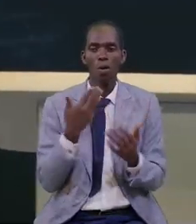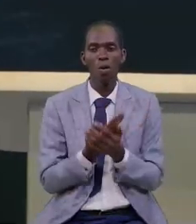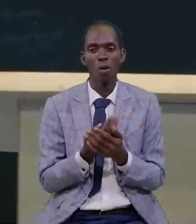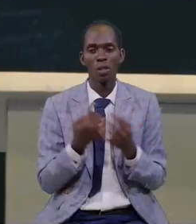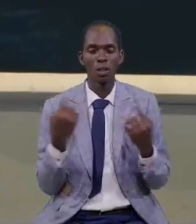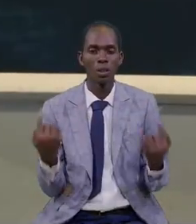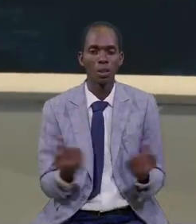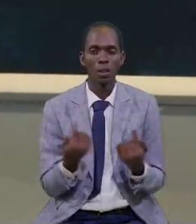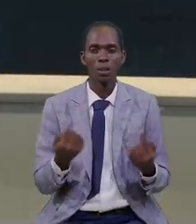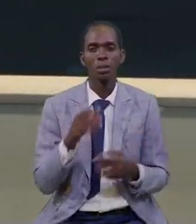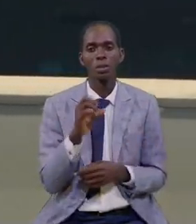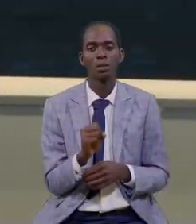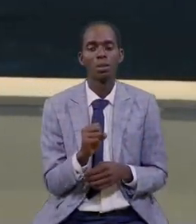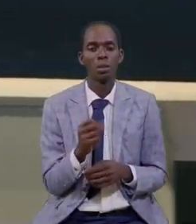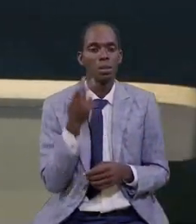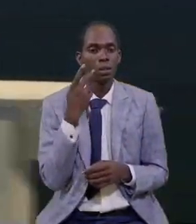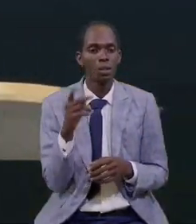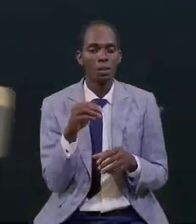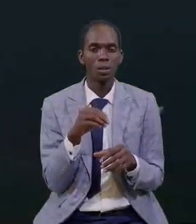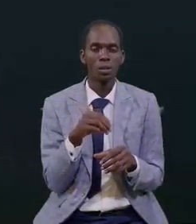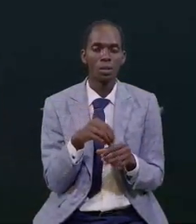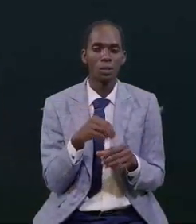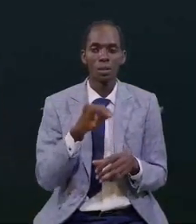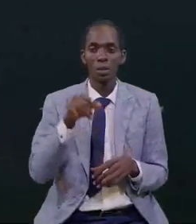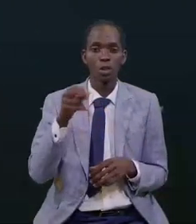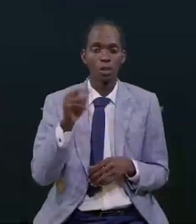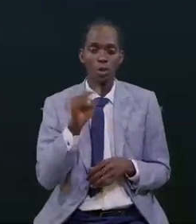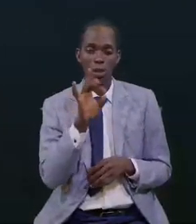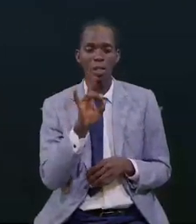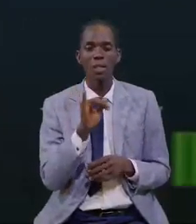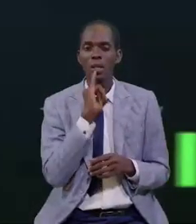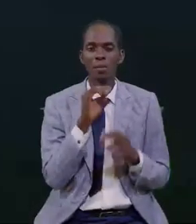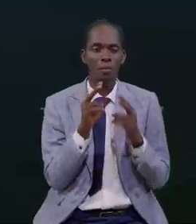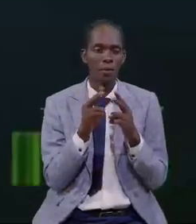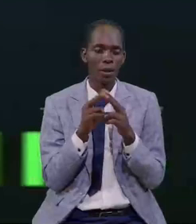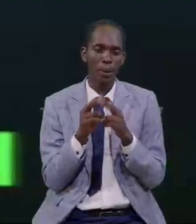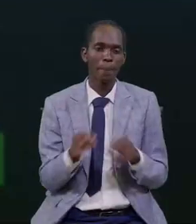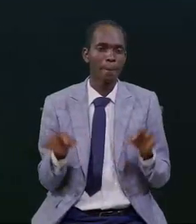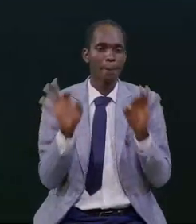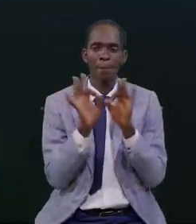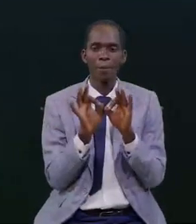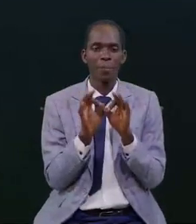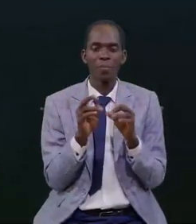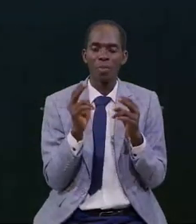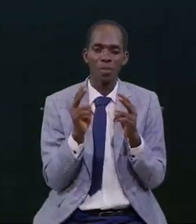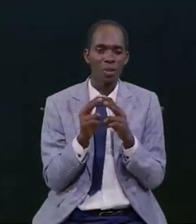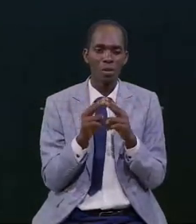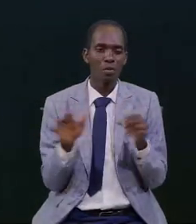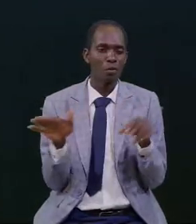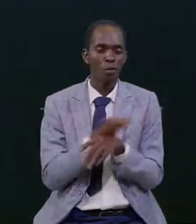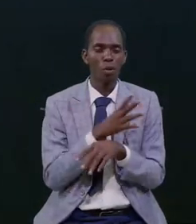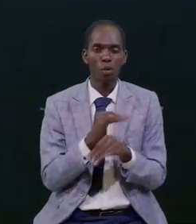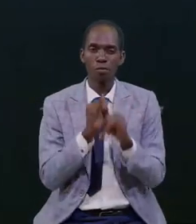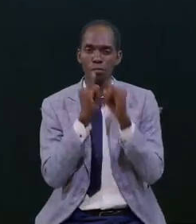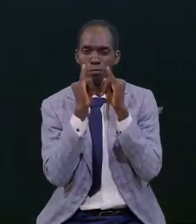transgression ce chapitre 8 est très important très instructif et